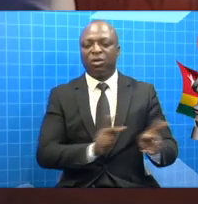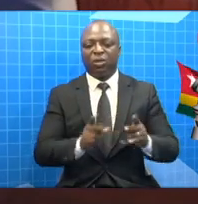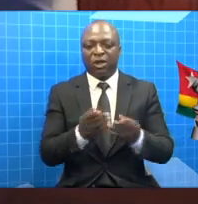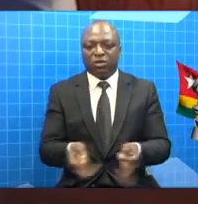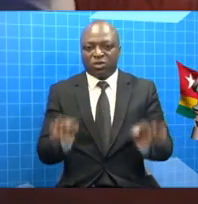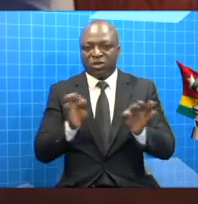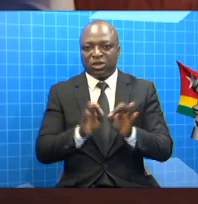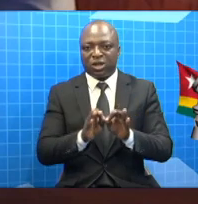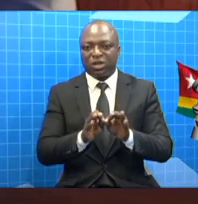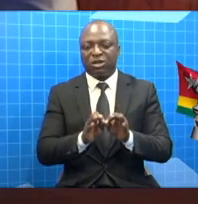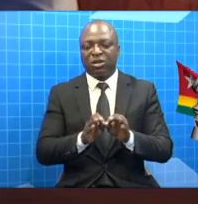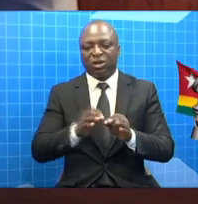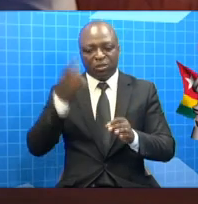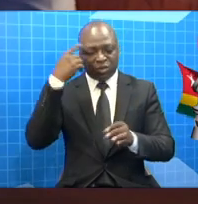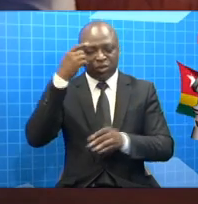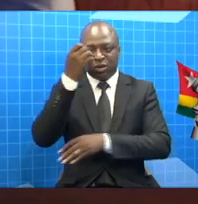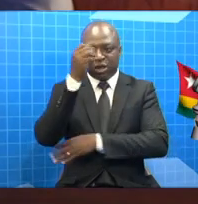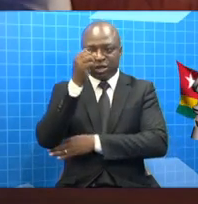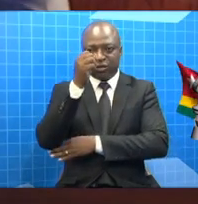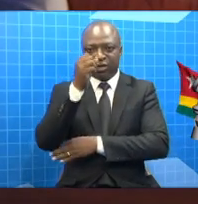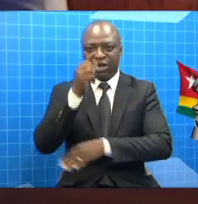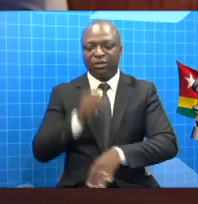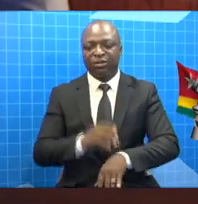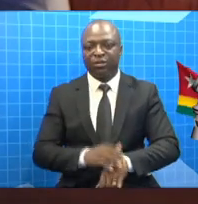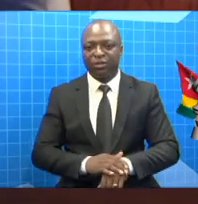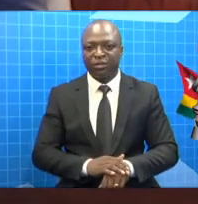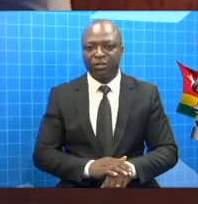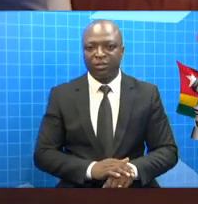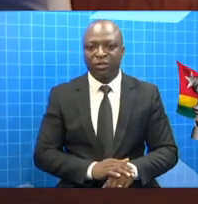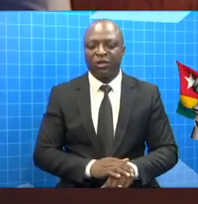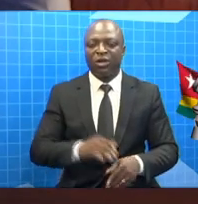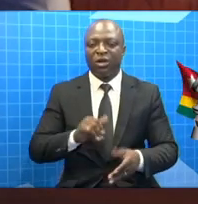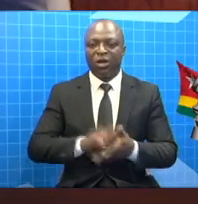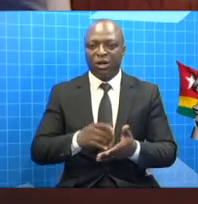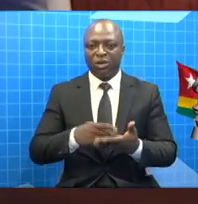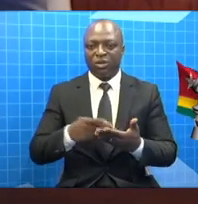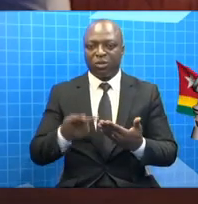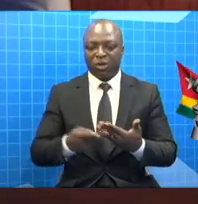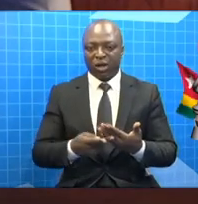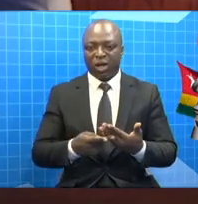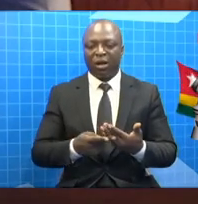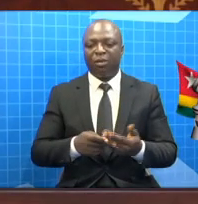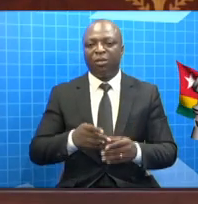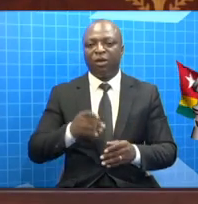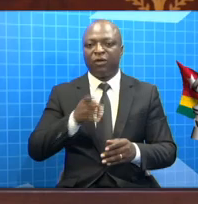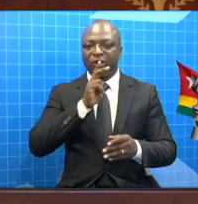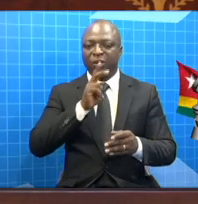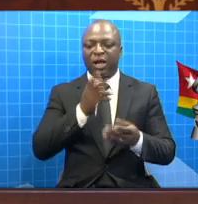d'urgence pour les savanes. Ce